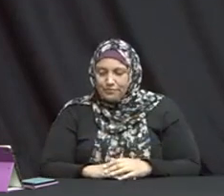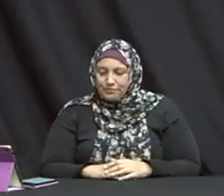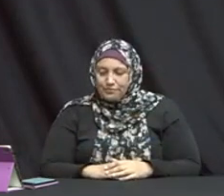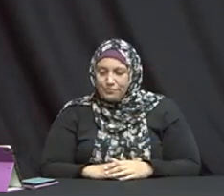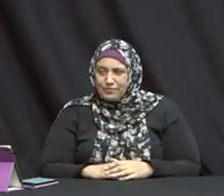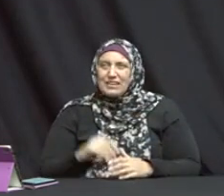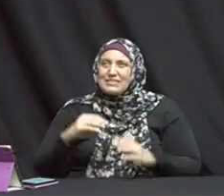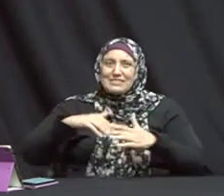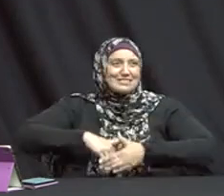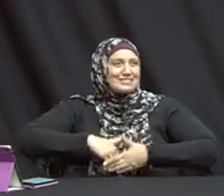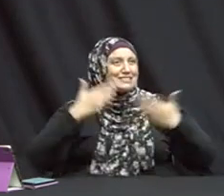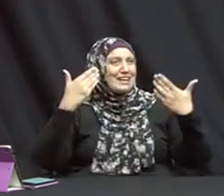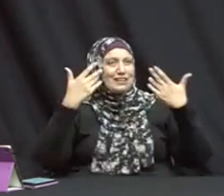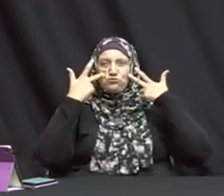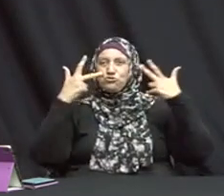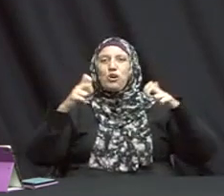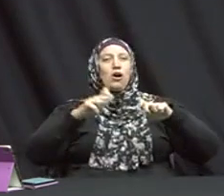والنهار إذا